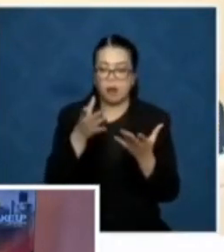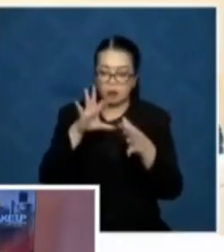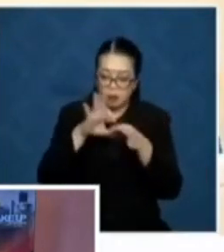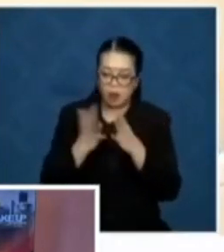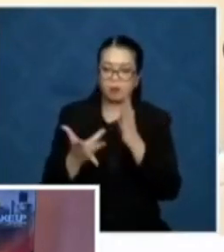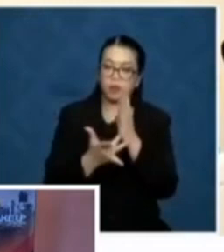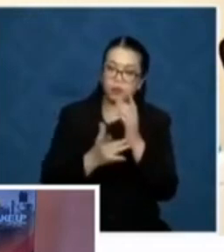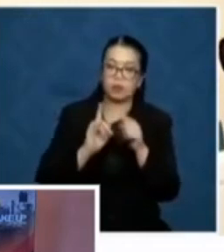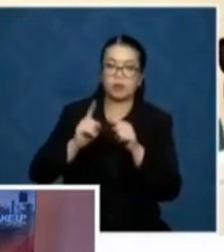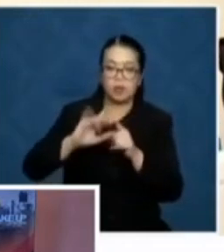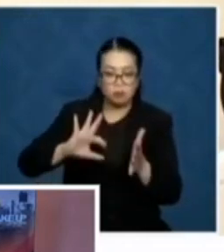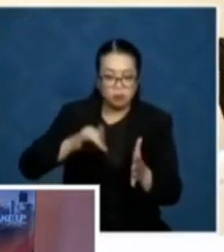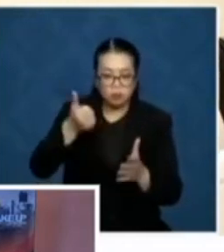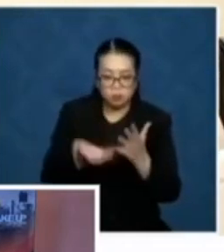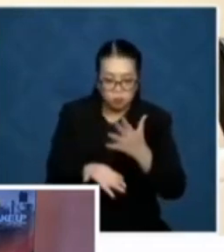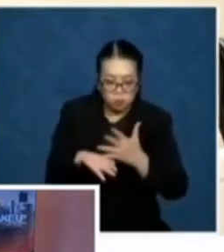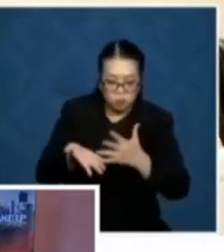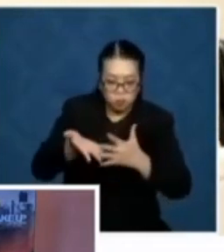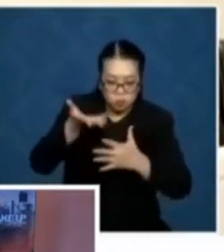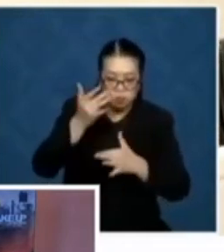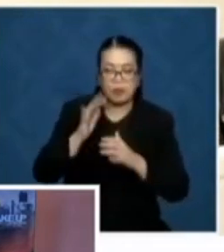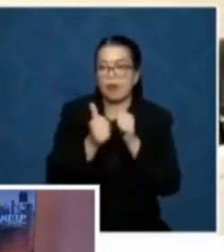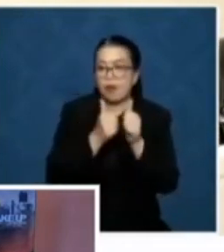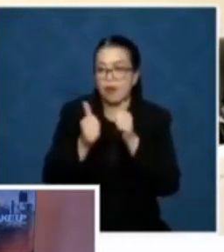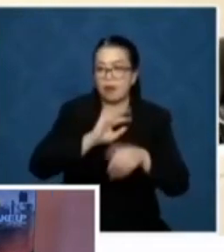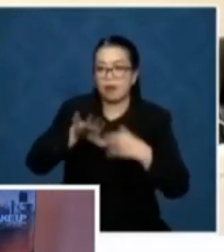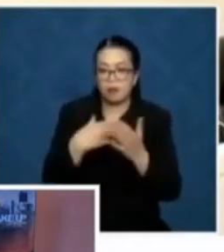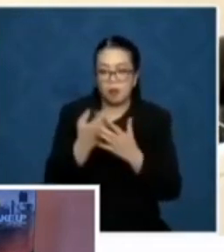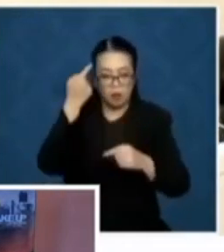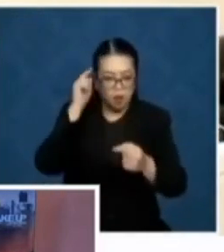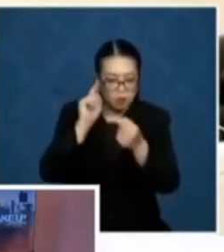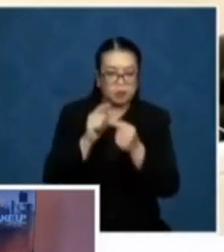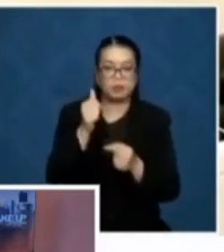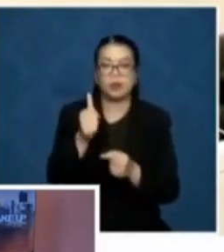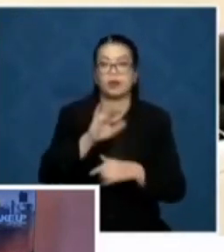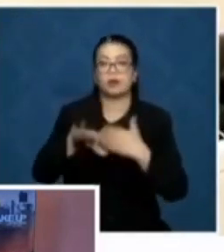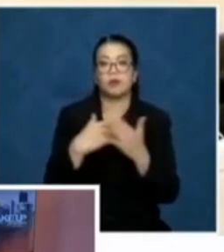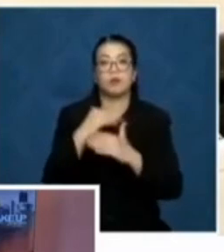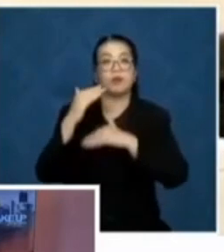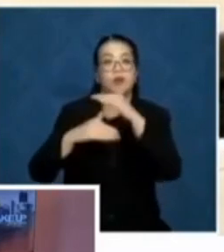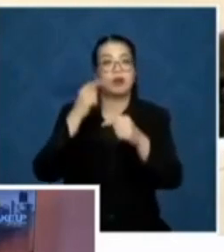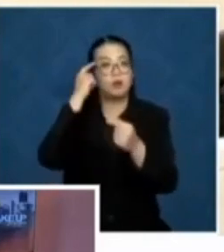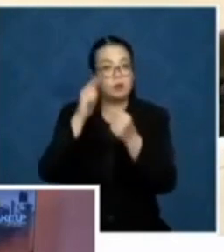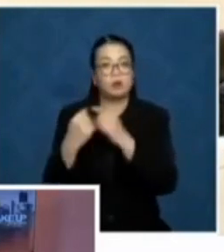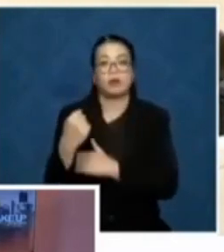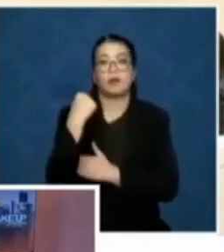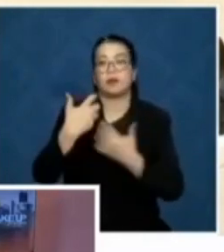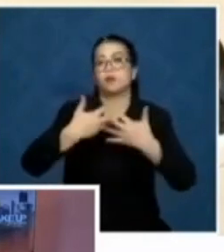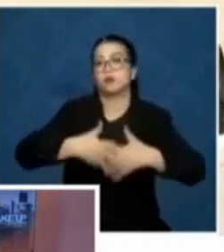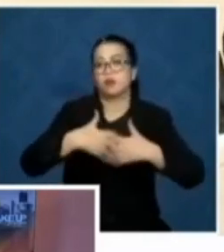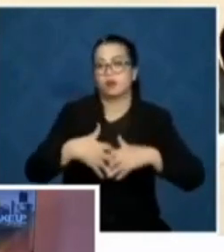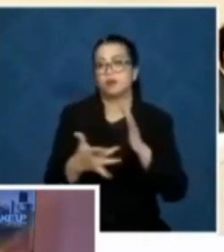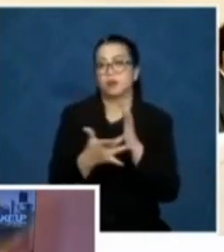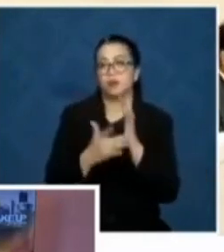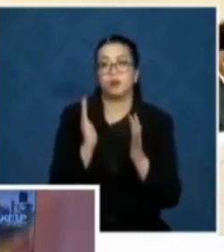จะเข้าอกเข้าใจเนี่ยมันก็เป็นอีกฟังก์ชันหนึ่งผมว่าฝ่ายค้านก็ต้องมีหน้าที่ฟังอีกฟังก์ชันหนึ่งนะครับตรวจสอบอะไรไปแล้วเวลาถ้าสมมติว่าวันหนึ่งเ